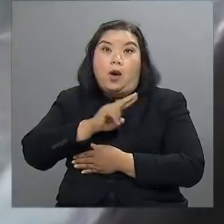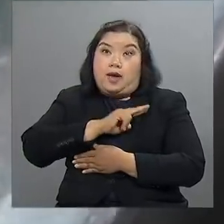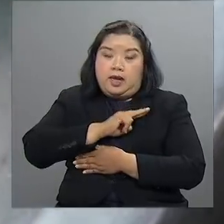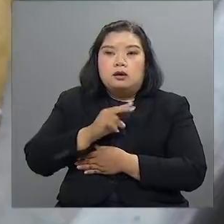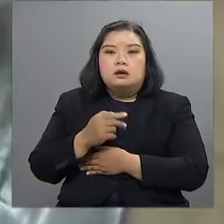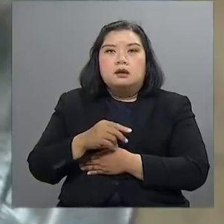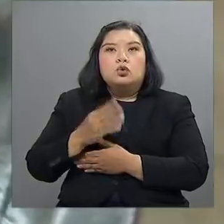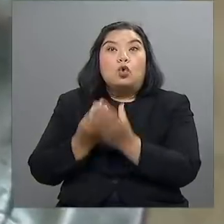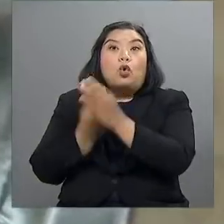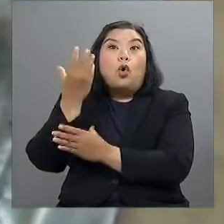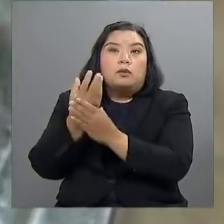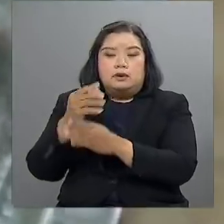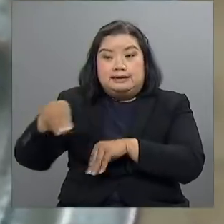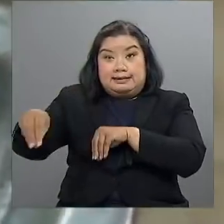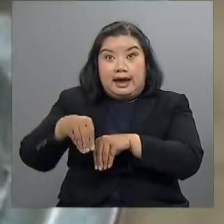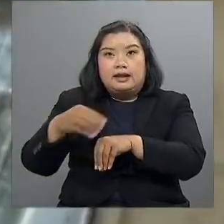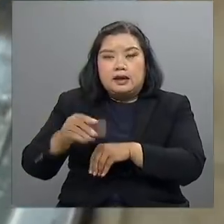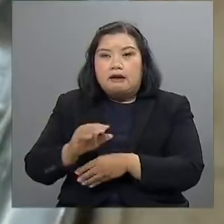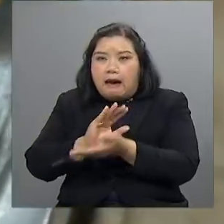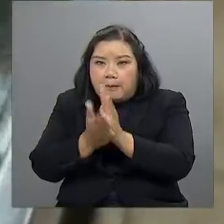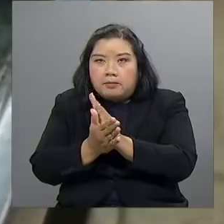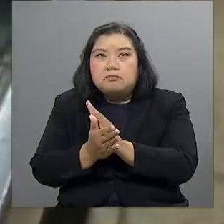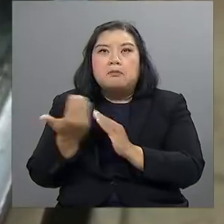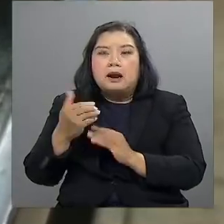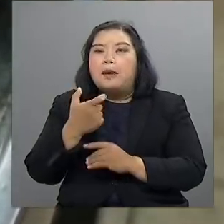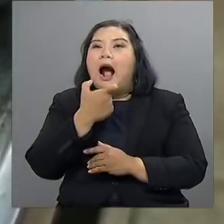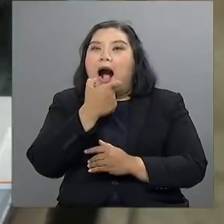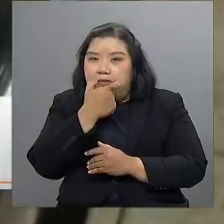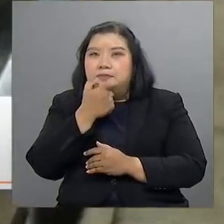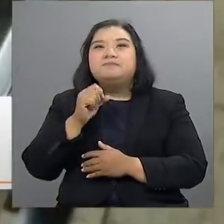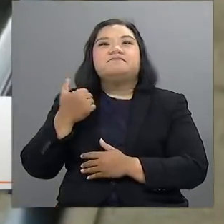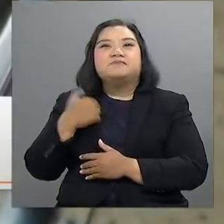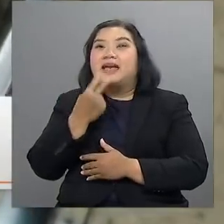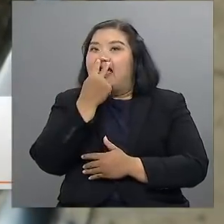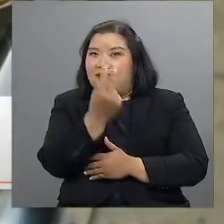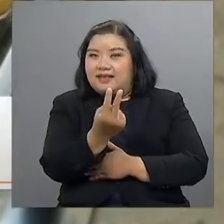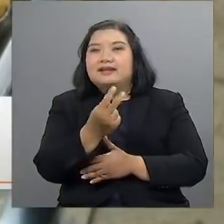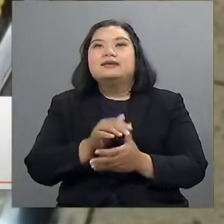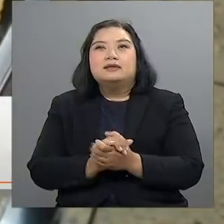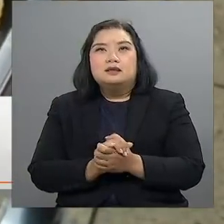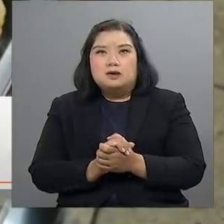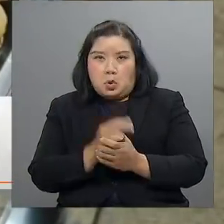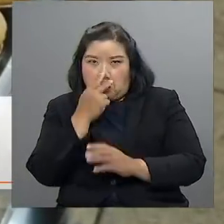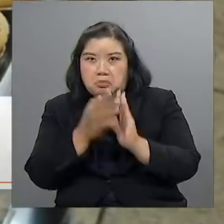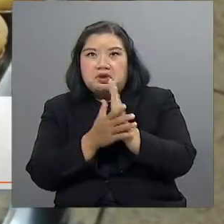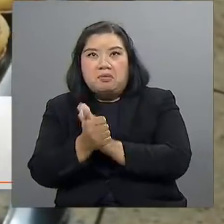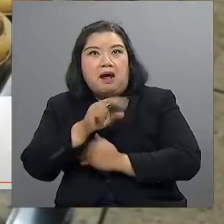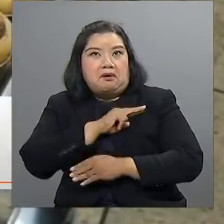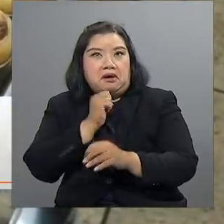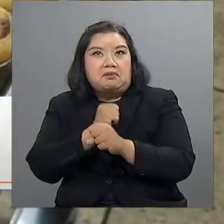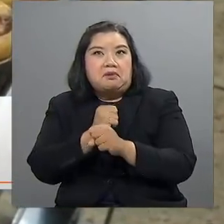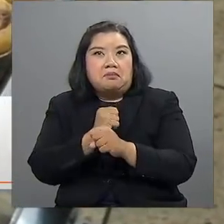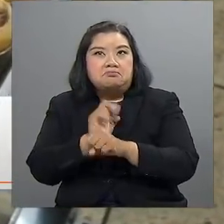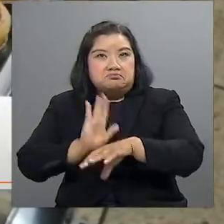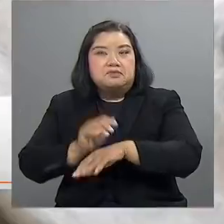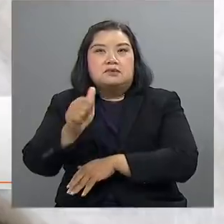แปรรูปทำเป็นขนมทาร์ตไข่มะม่วงเบาอย่างหน้าตาที่เห็นอยู่นี้น้องปราบบอกว่านี่เหมือนมืออาชีพมาเองเลยนะเนี่ย มืออาชีพนะทำออกมาสวย